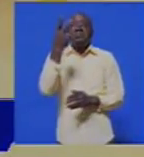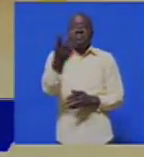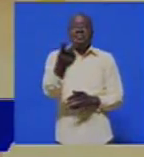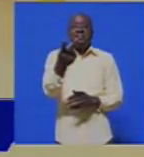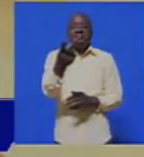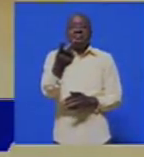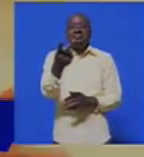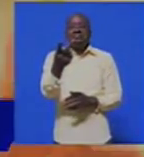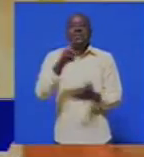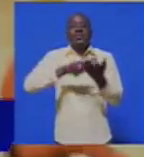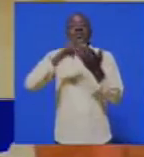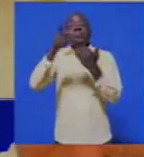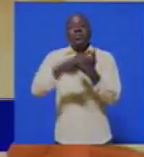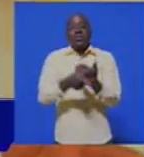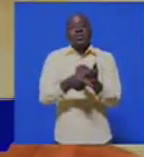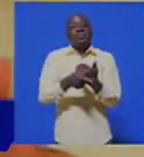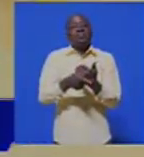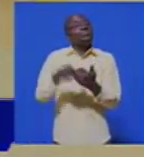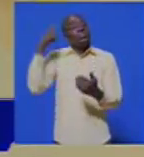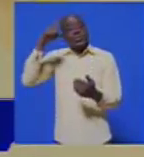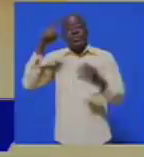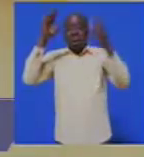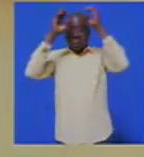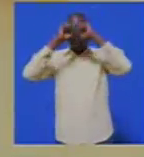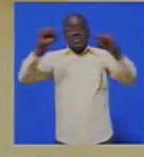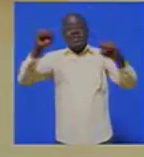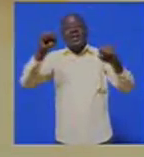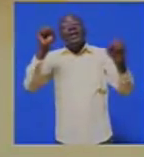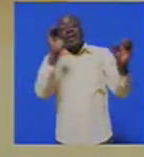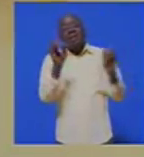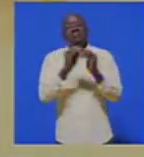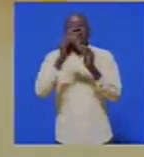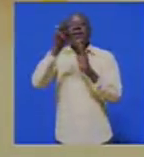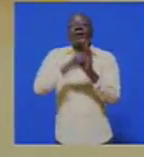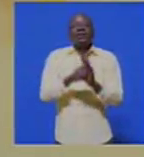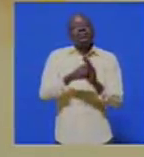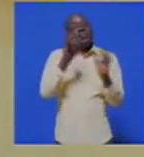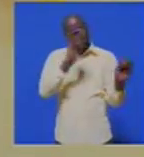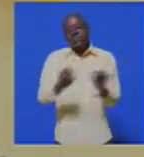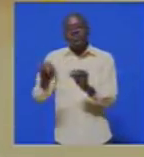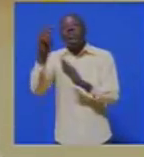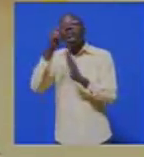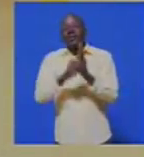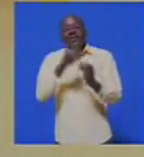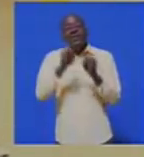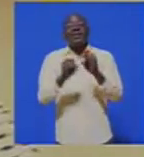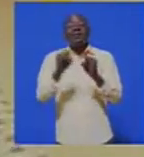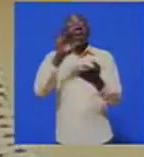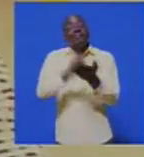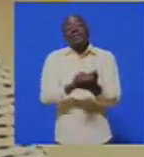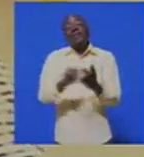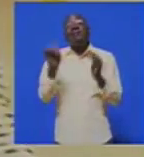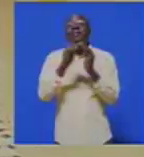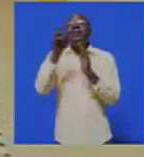le programme de la majorité. Et nous allons voir également le programme de l'opposition. Si cela également, nous avons les